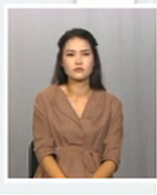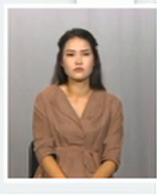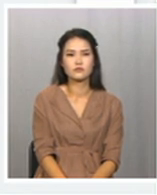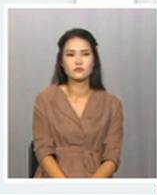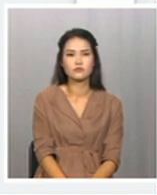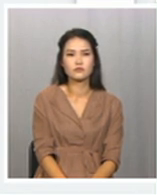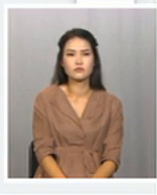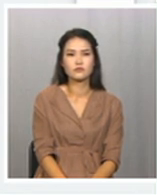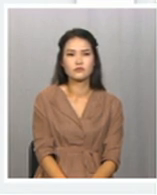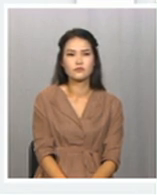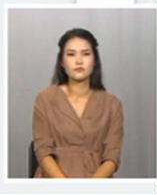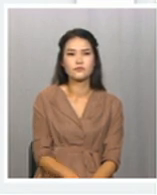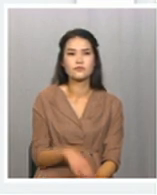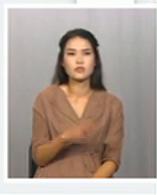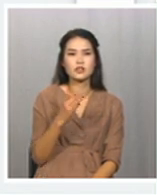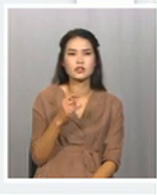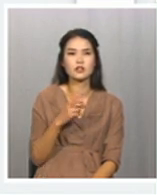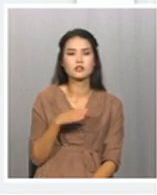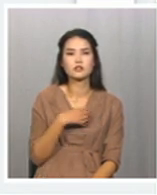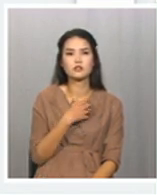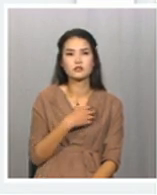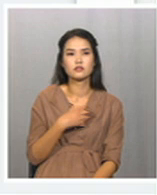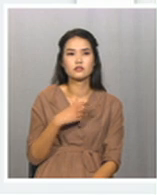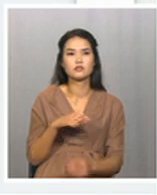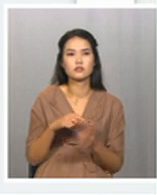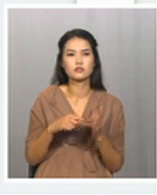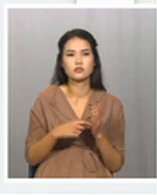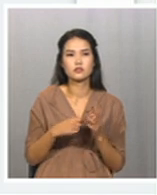Сайттың мобильді нұсқасы, ондағы менюлер бар.